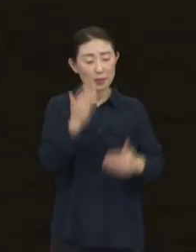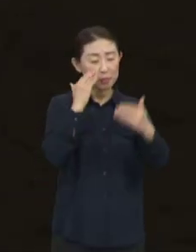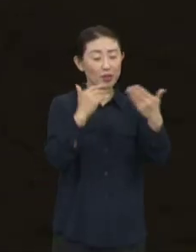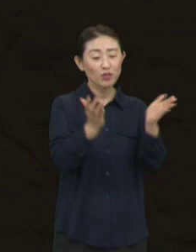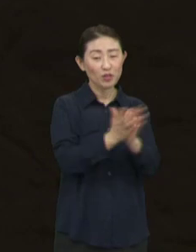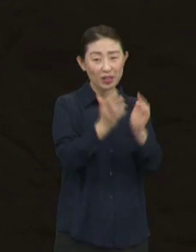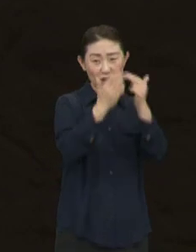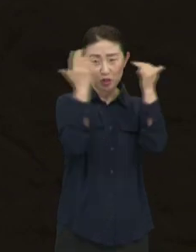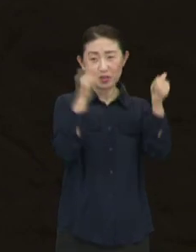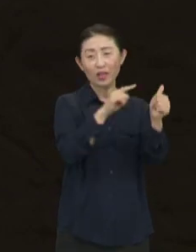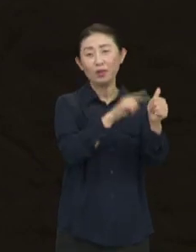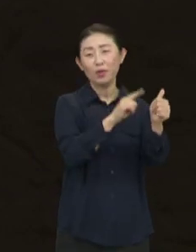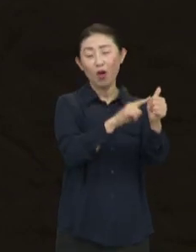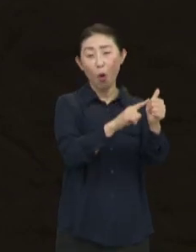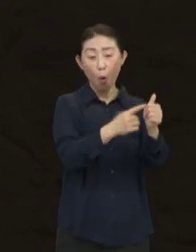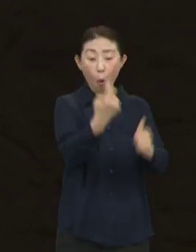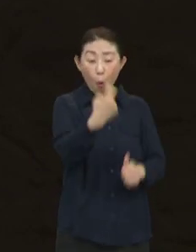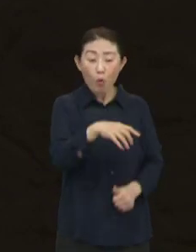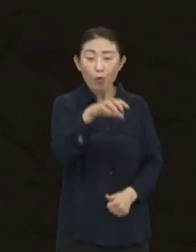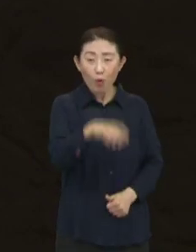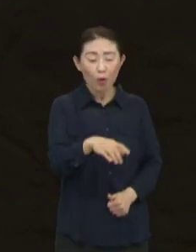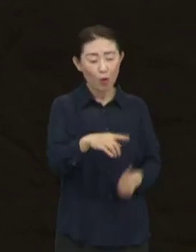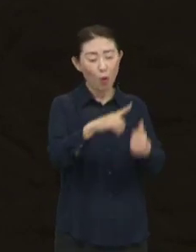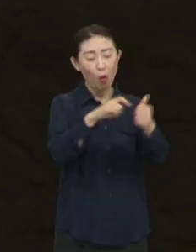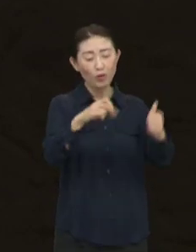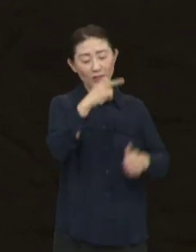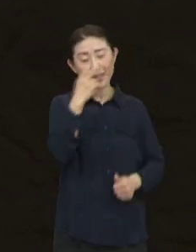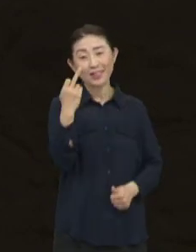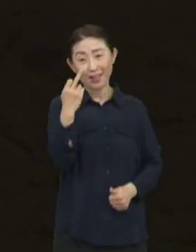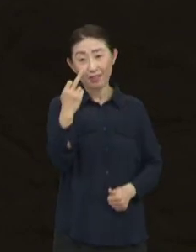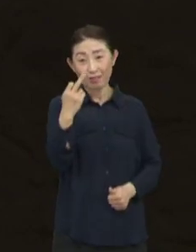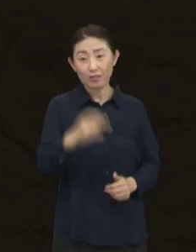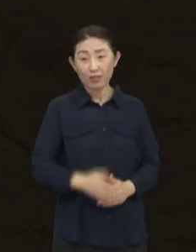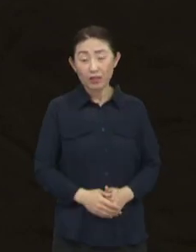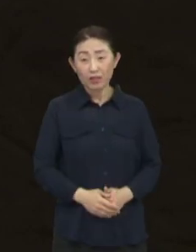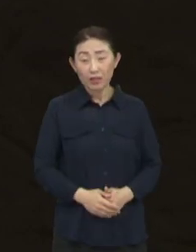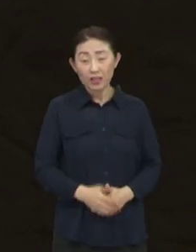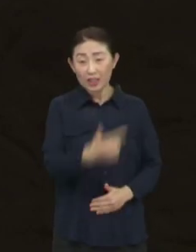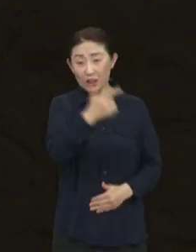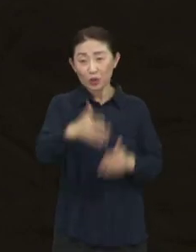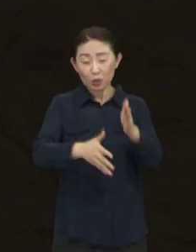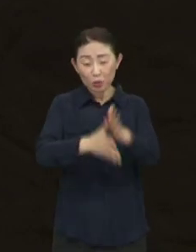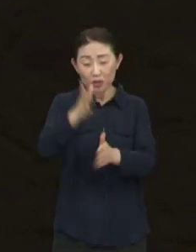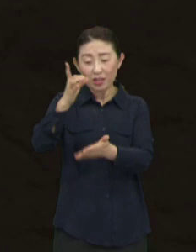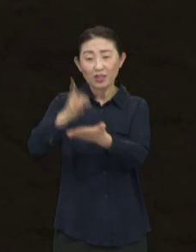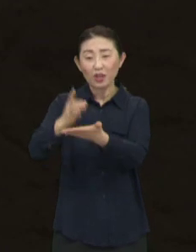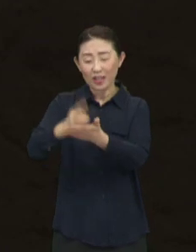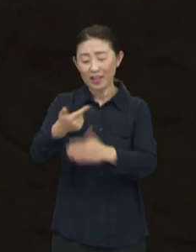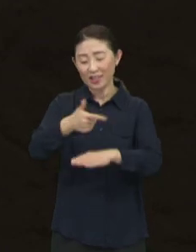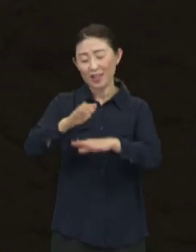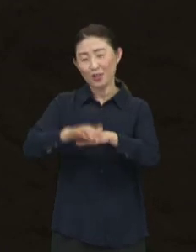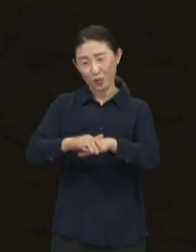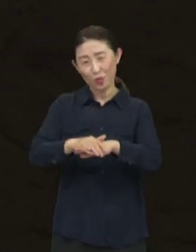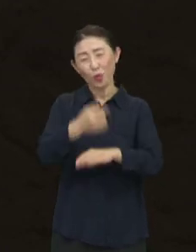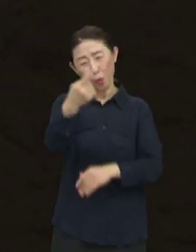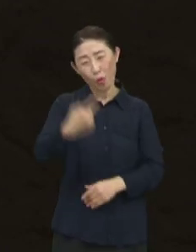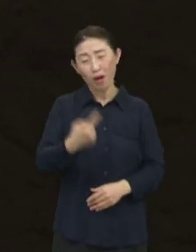더불어민주당 이재명 대표의 주요 방문 지역은 홍성 예산과 함께 대도시인 천안, 대전에